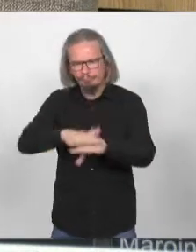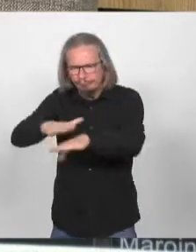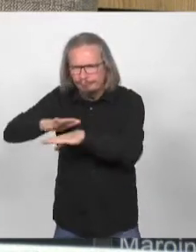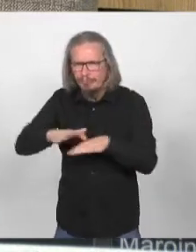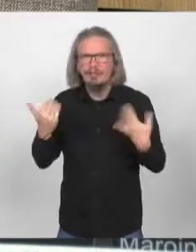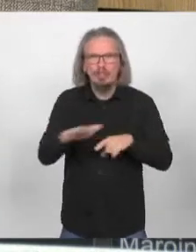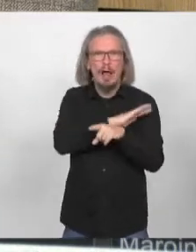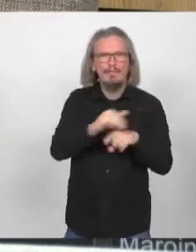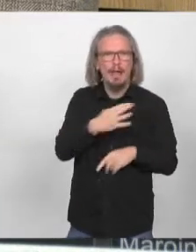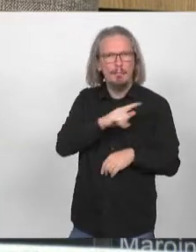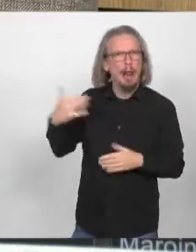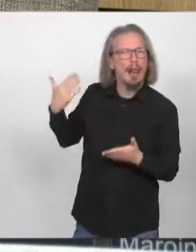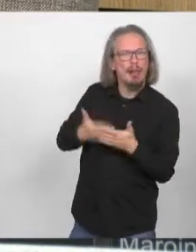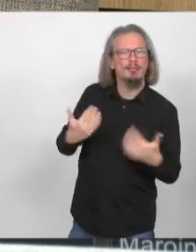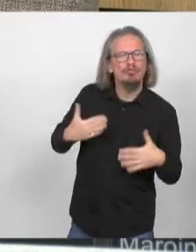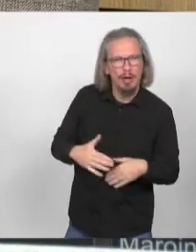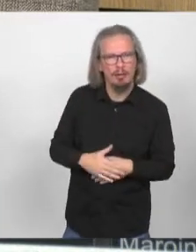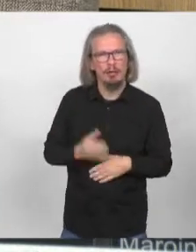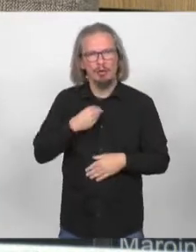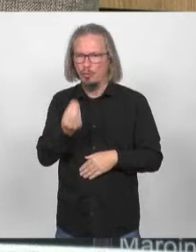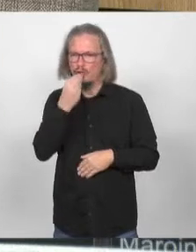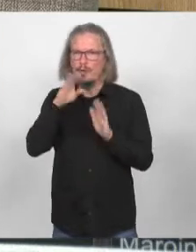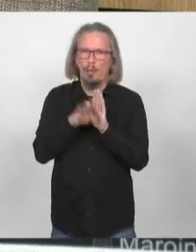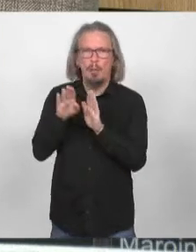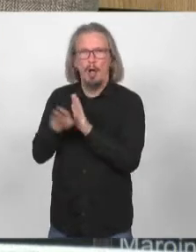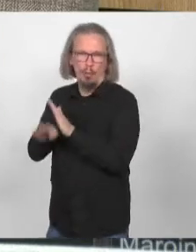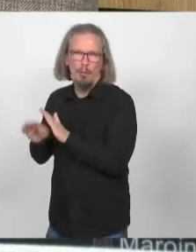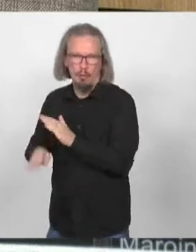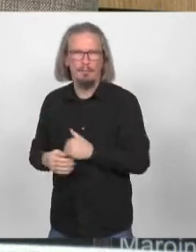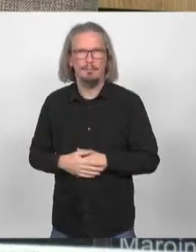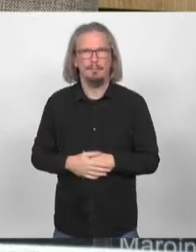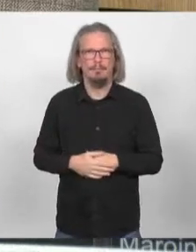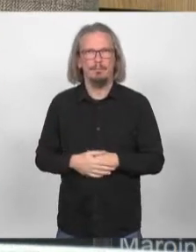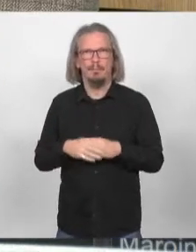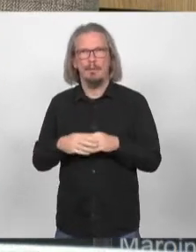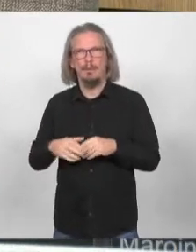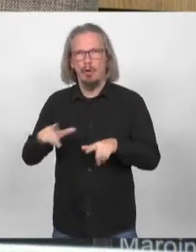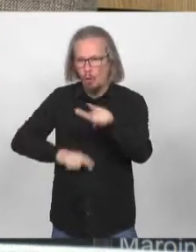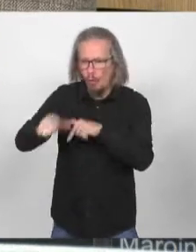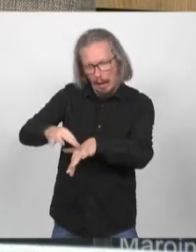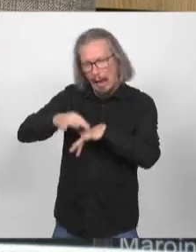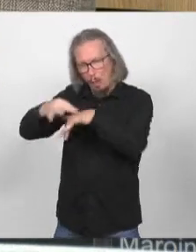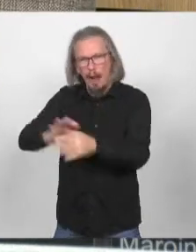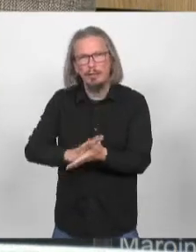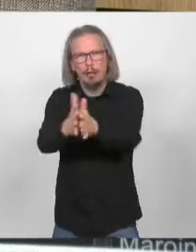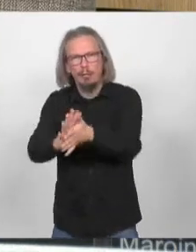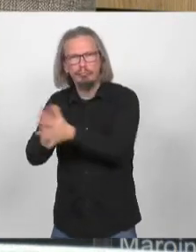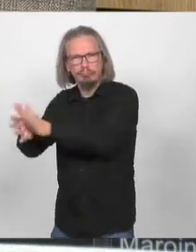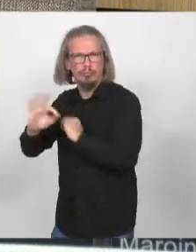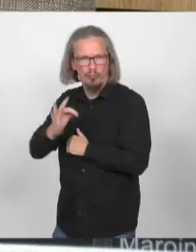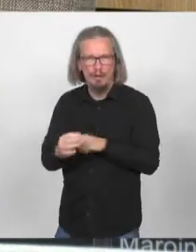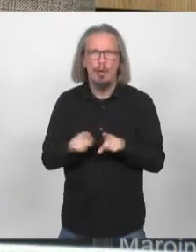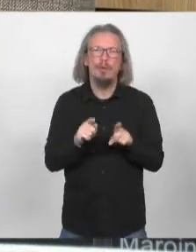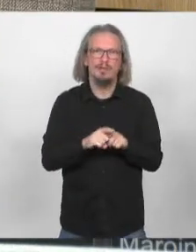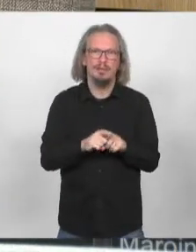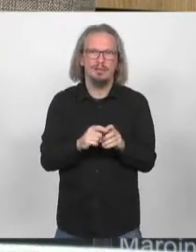que fait déjà la métropole européenne de Lille pour réduire ses consommations énergétiques, accompagner les acteurs locaux dans leur transition énergétique et